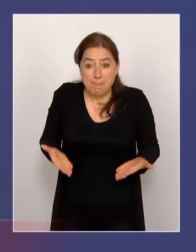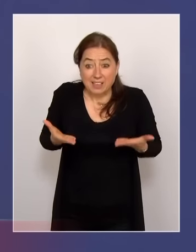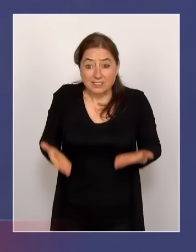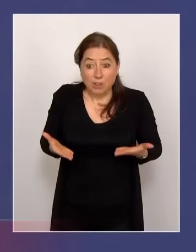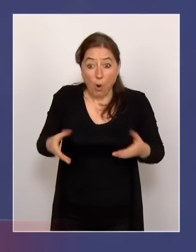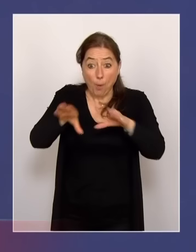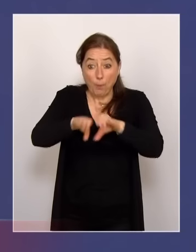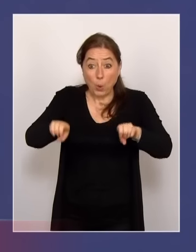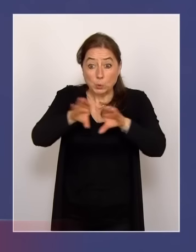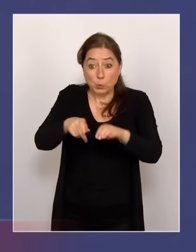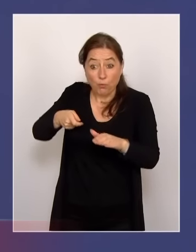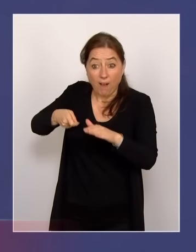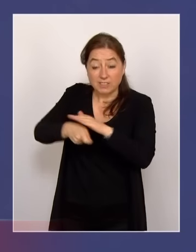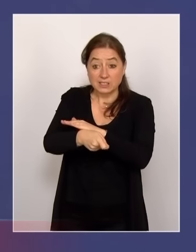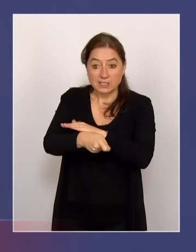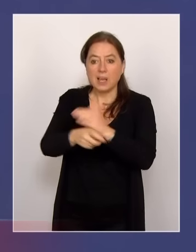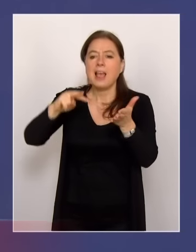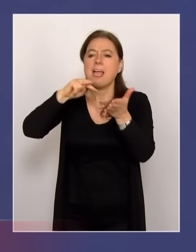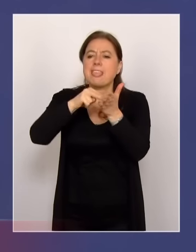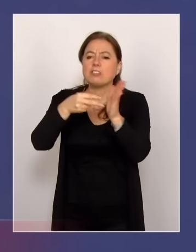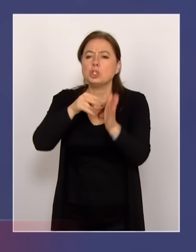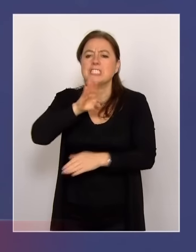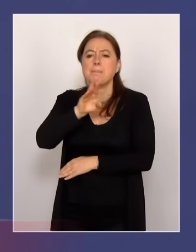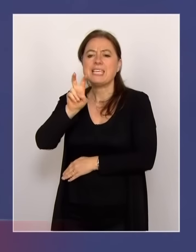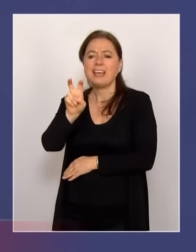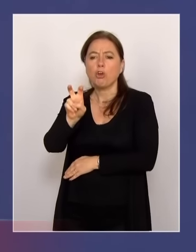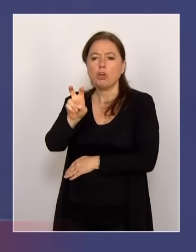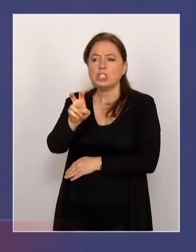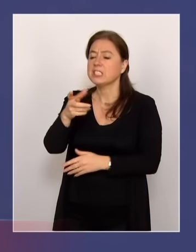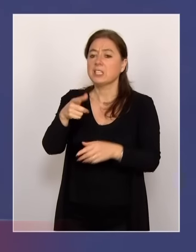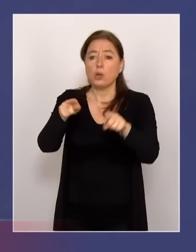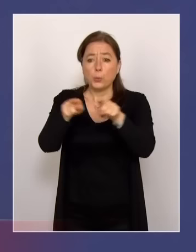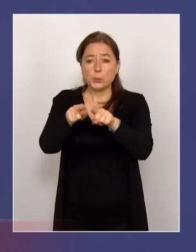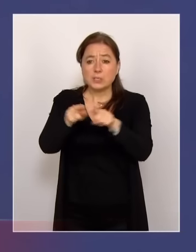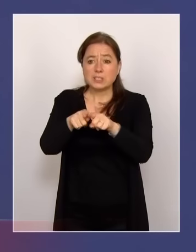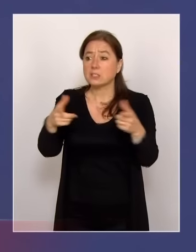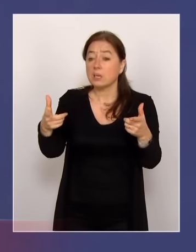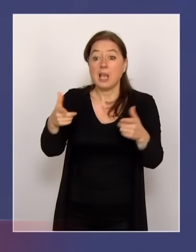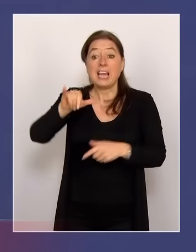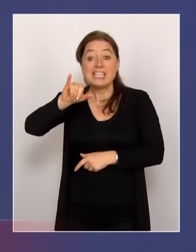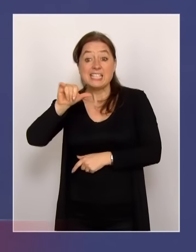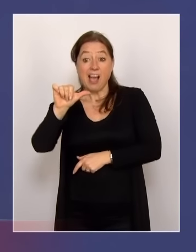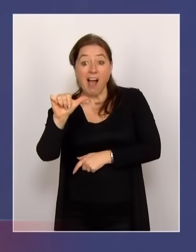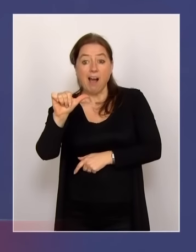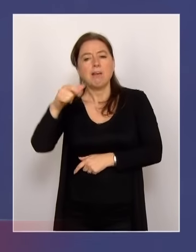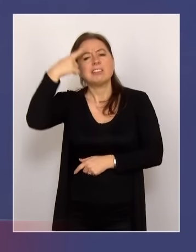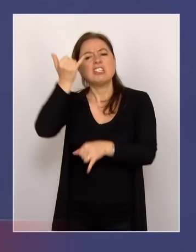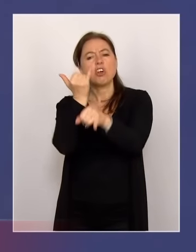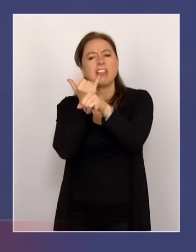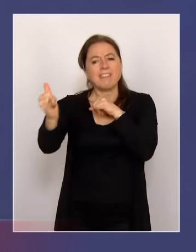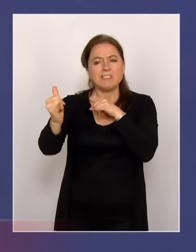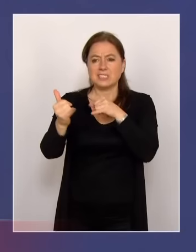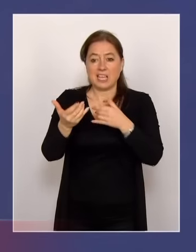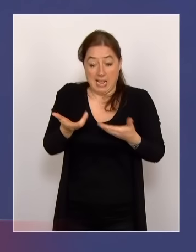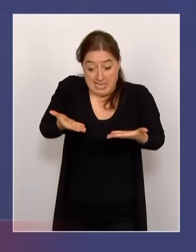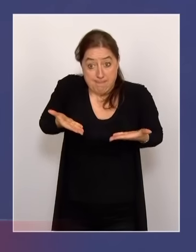la question de savoir où seront les technologies vertes, la question de savoir où seront les capacités d'intelligence artificielle et des calculs, elle se